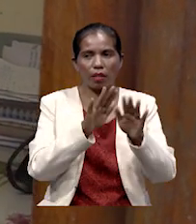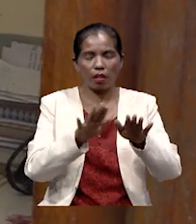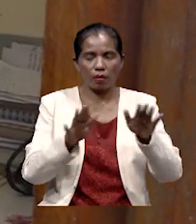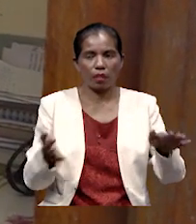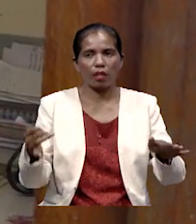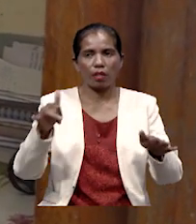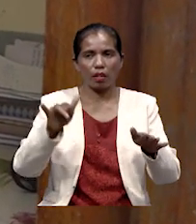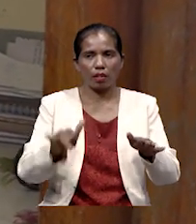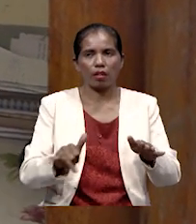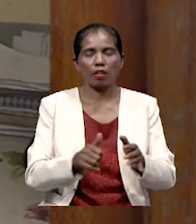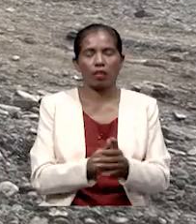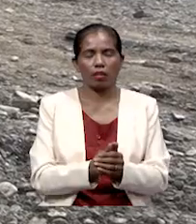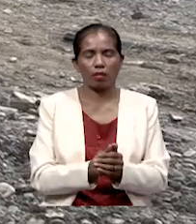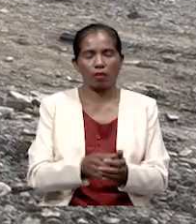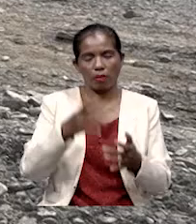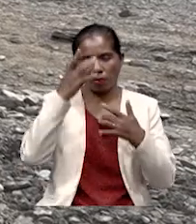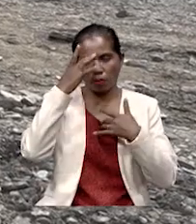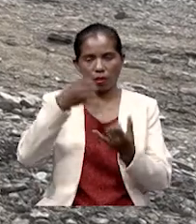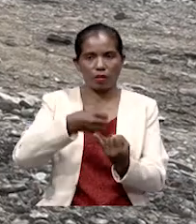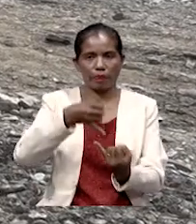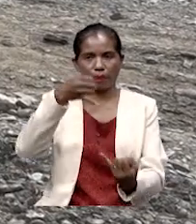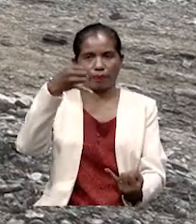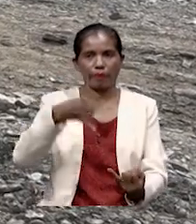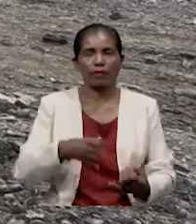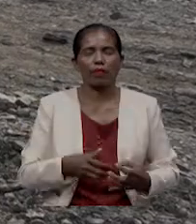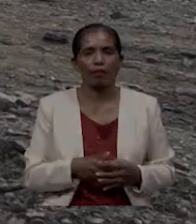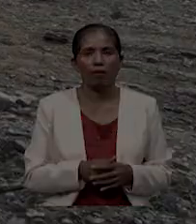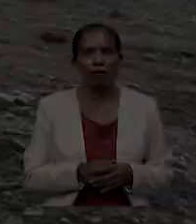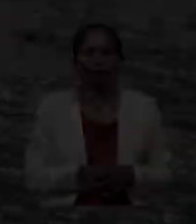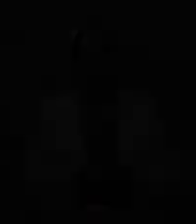sofre ma nutrição. Efigene Babo Jacinto Fuca, GMN.